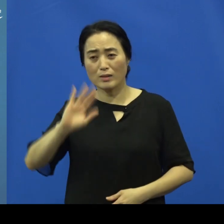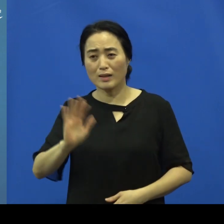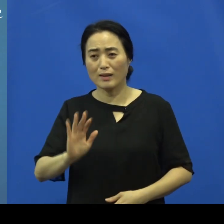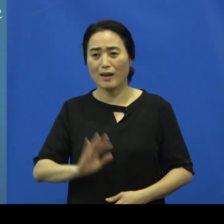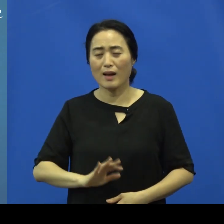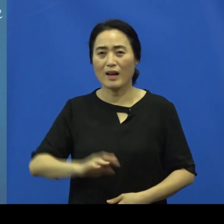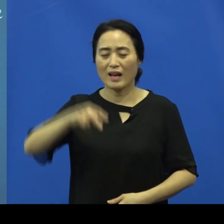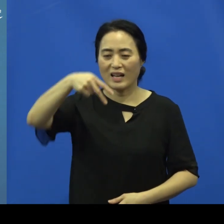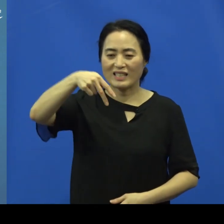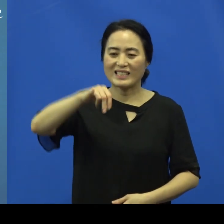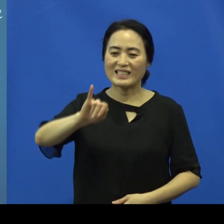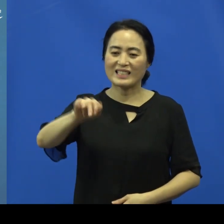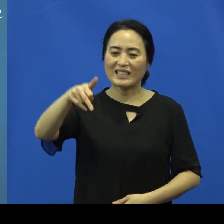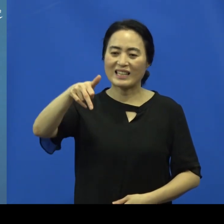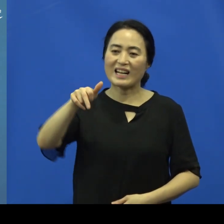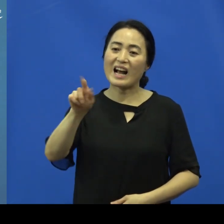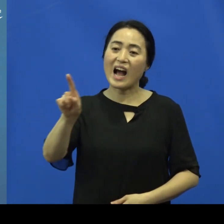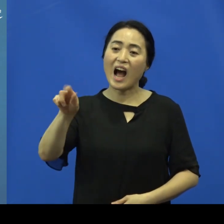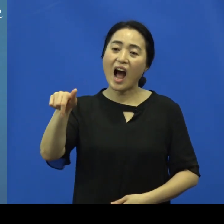시카고에